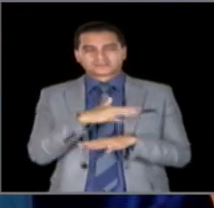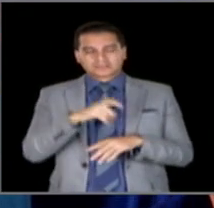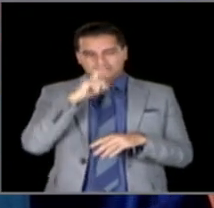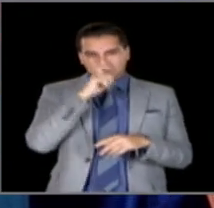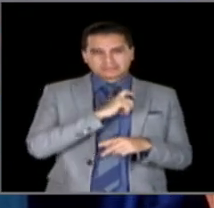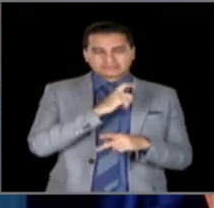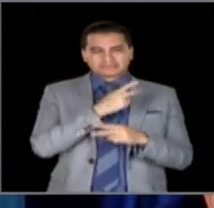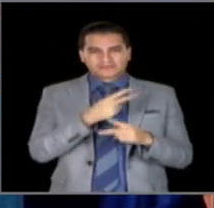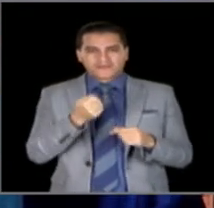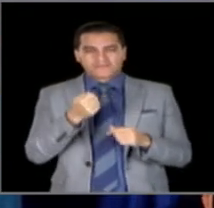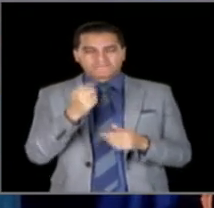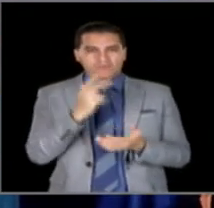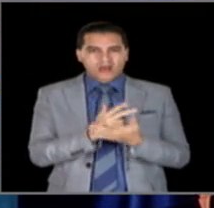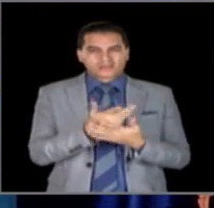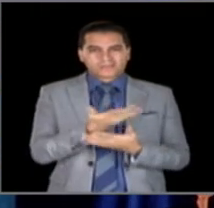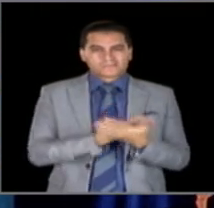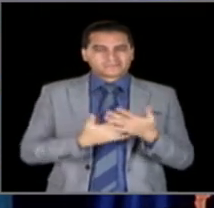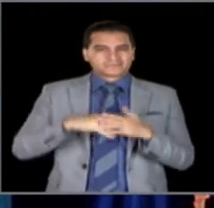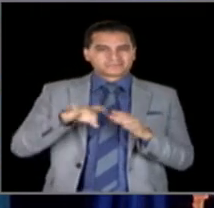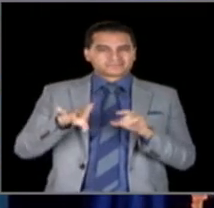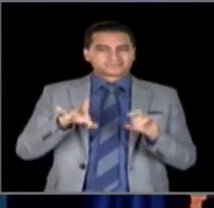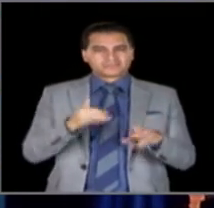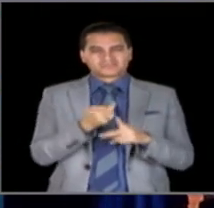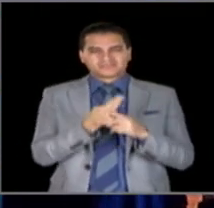الرأسمالية والفساد الإداري.